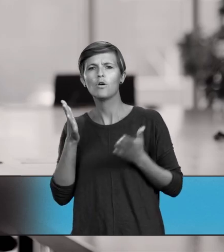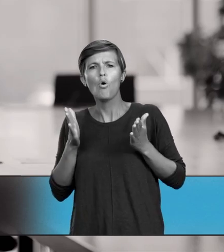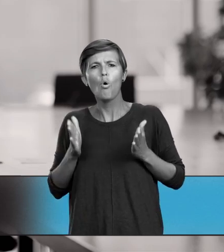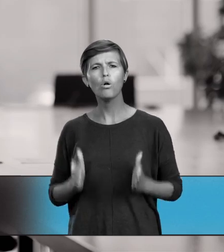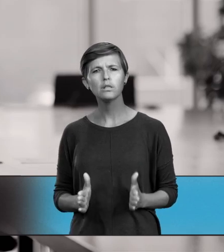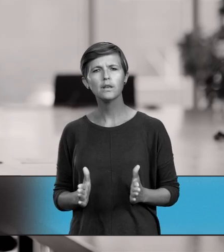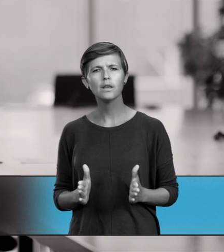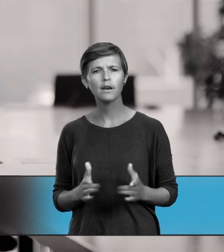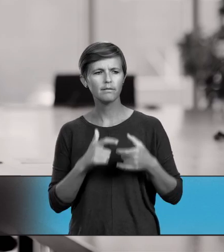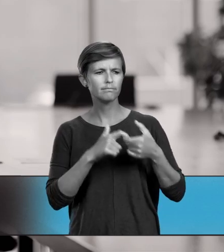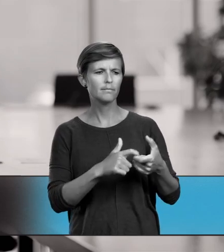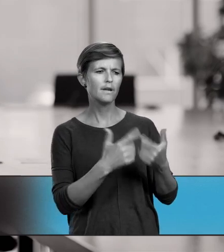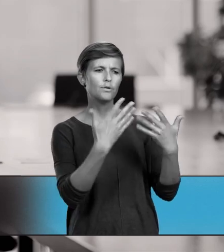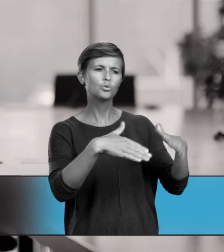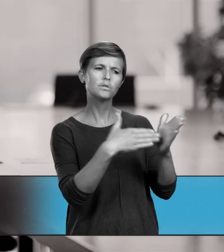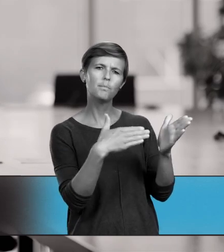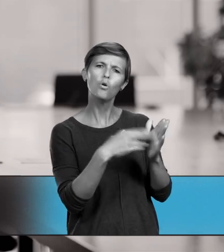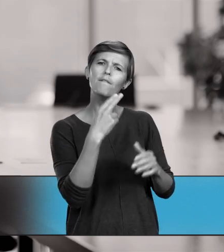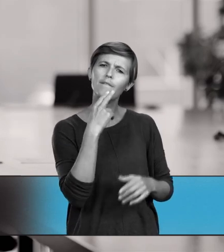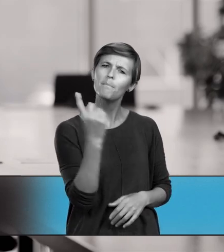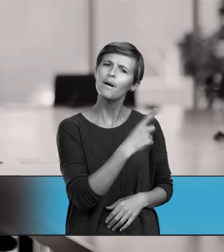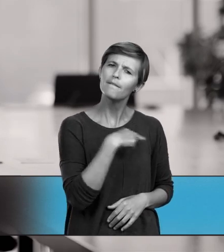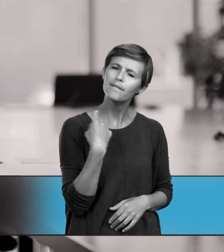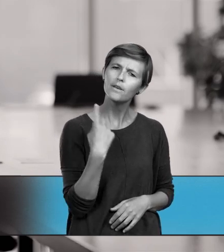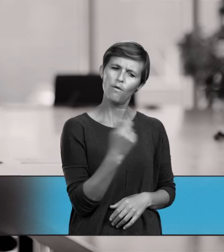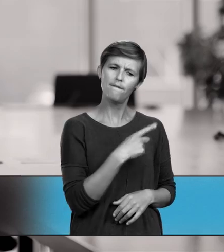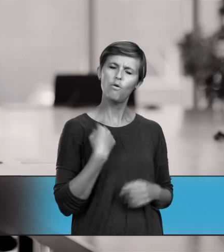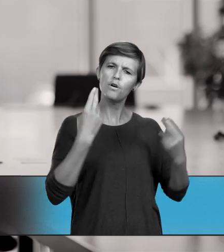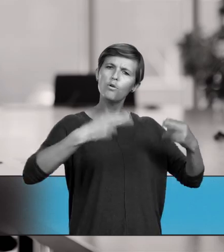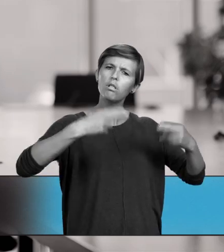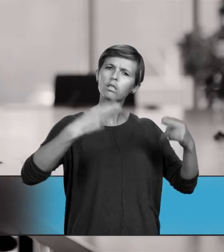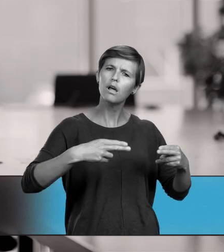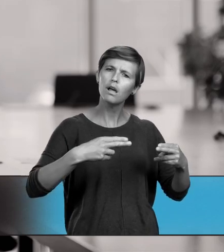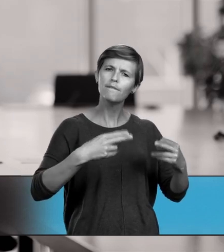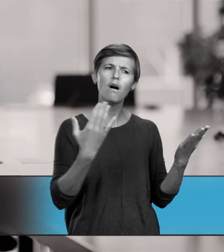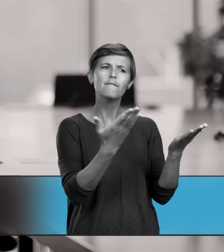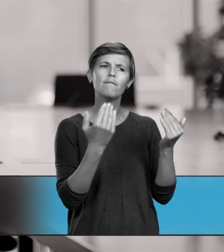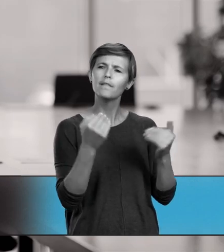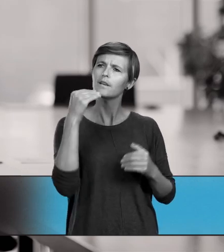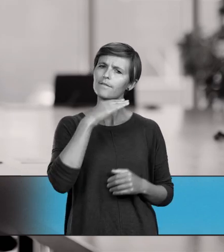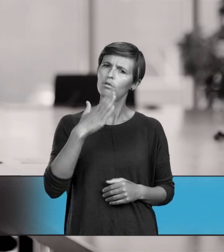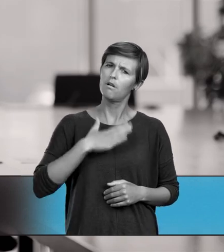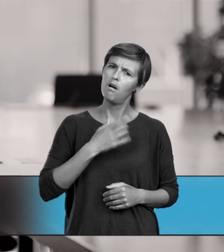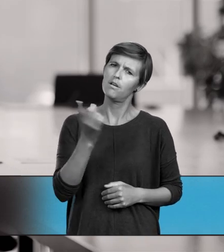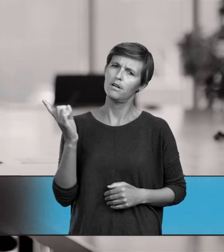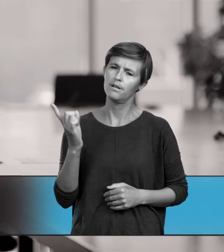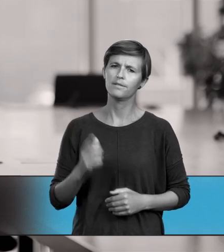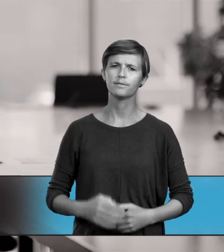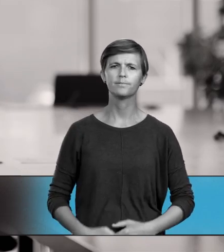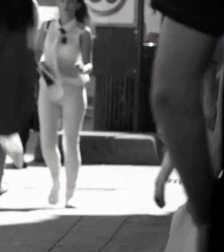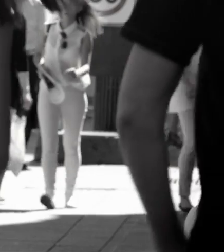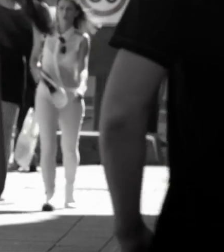mange av folks holdninger til funksjonshemmede, til hvem vi er, og hvilken rolle vi skal ha på en måte, forventninger som folk